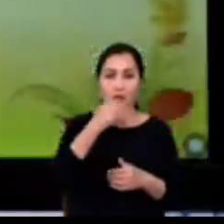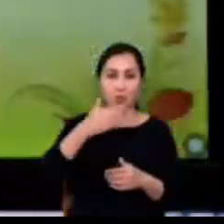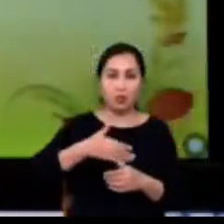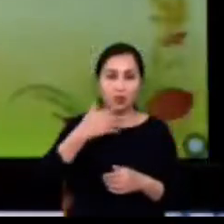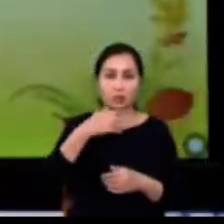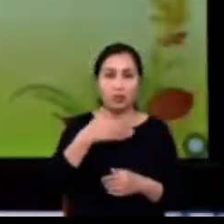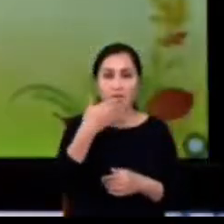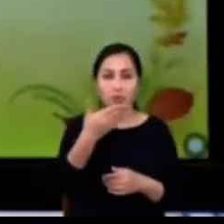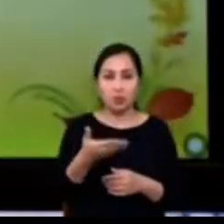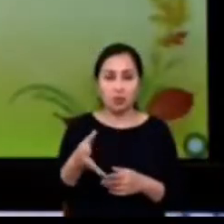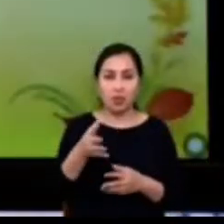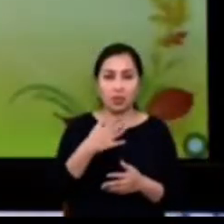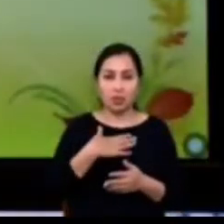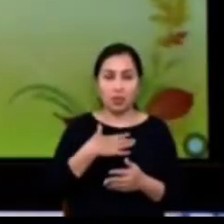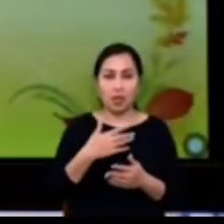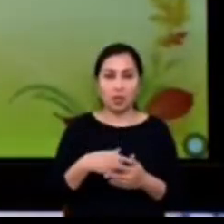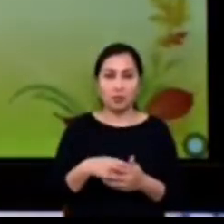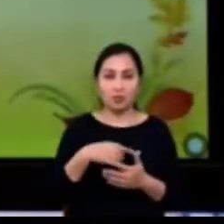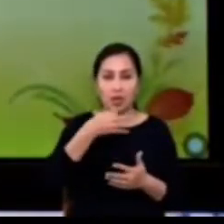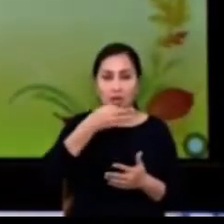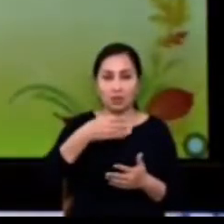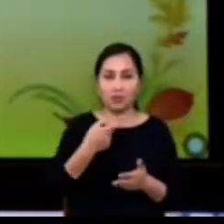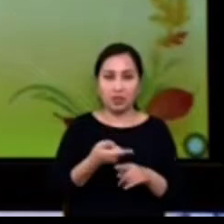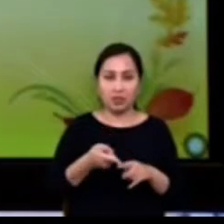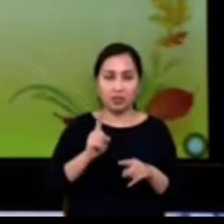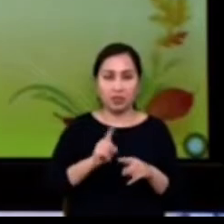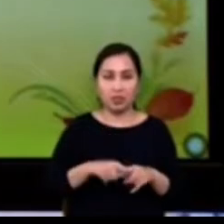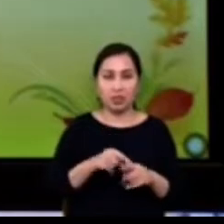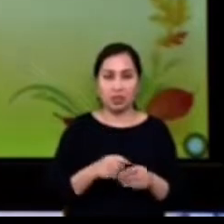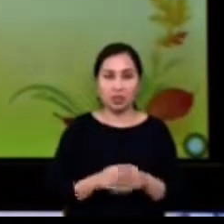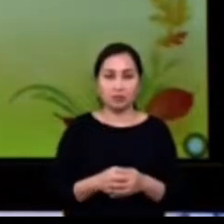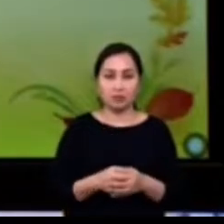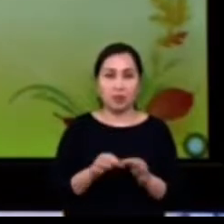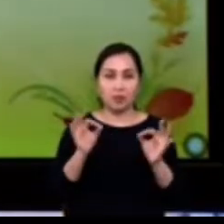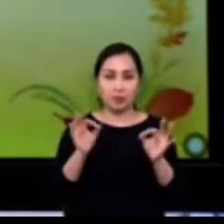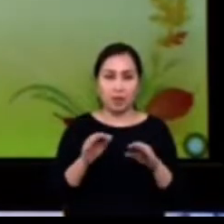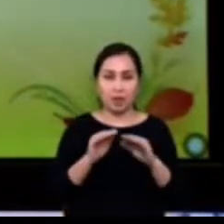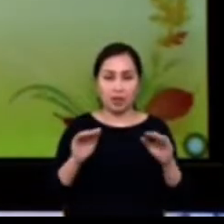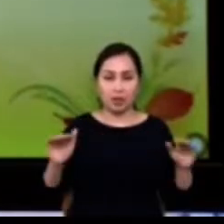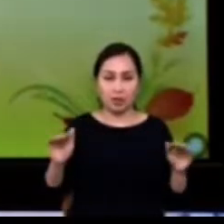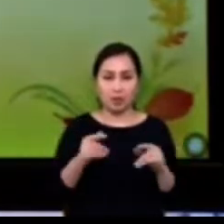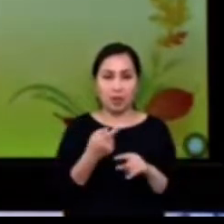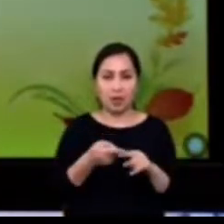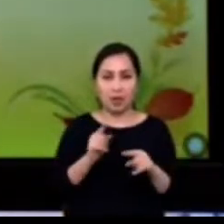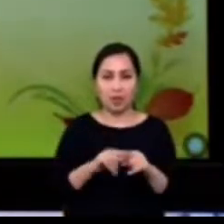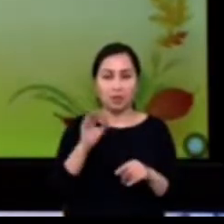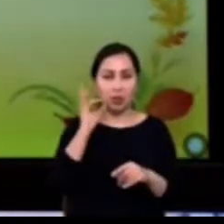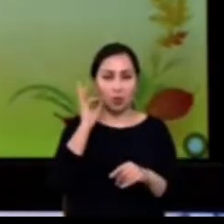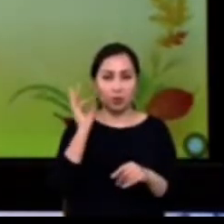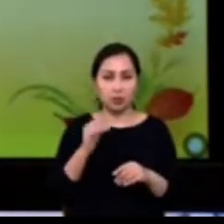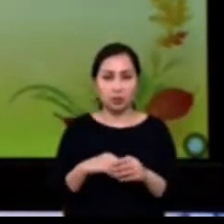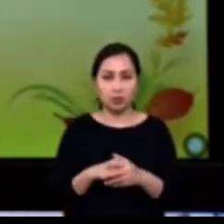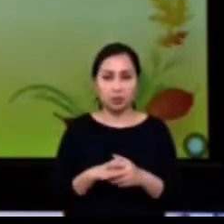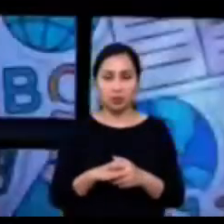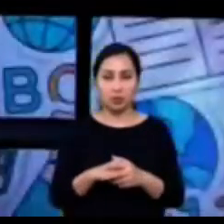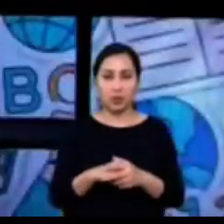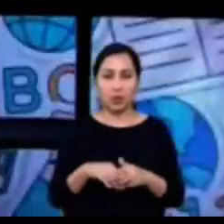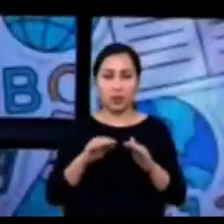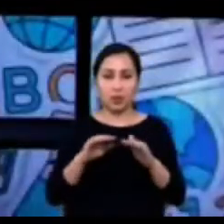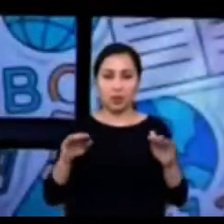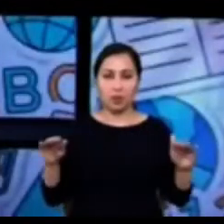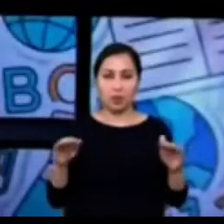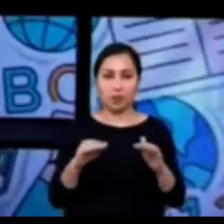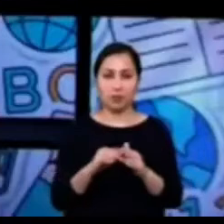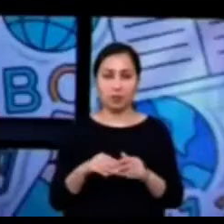спросим? Нам ответят, это... Правильно, ребята, это осень.